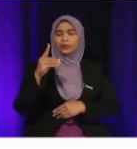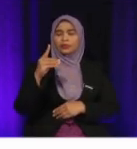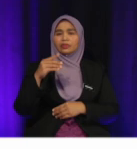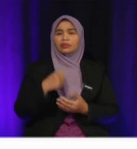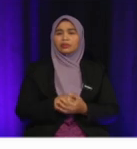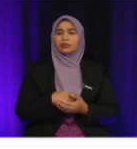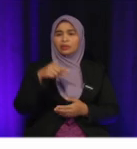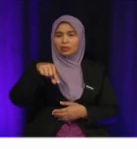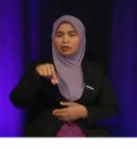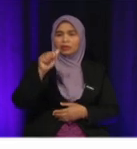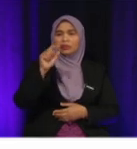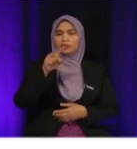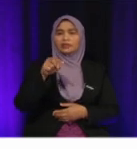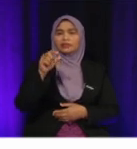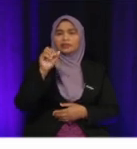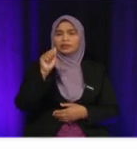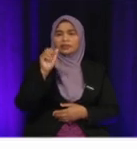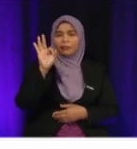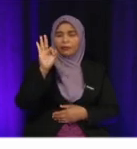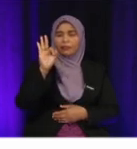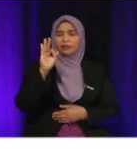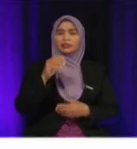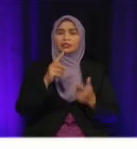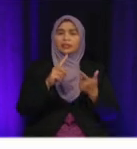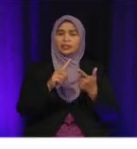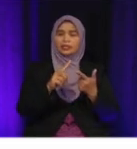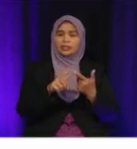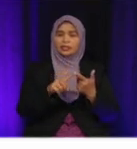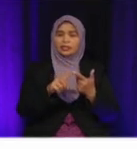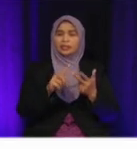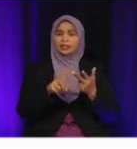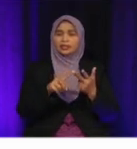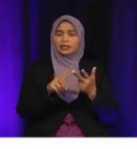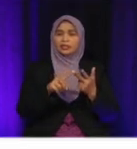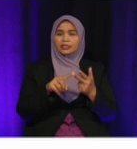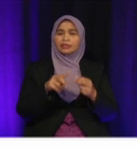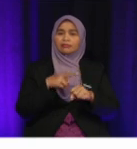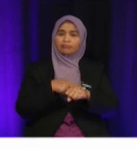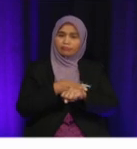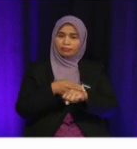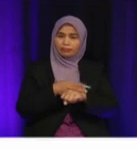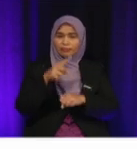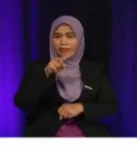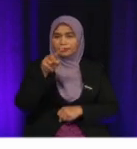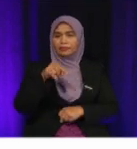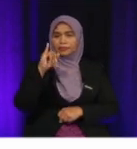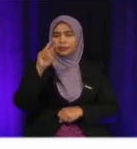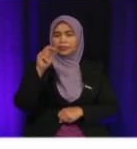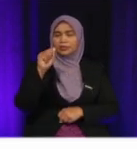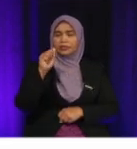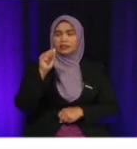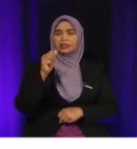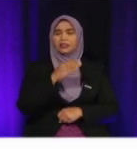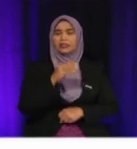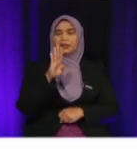qazaf. Ya, qazaf. Yang ketiga zina. Yang keempat